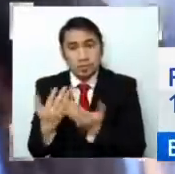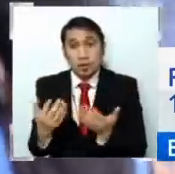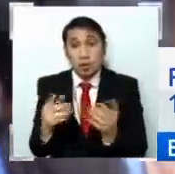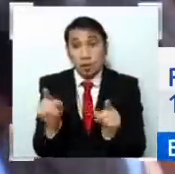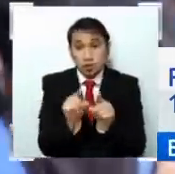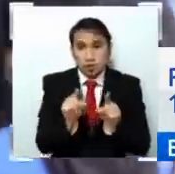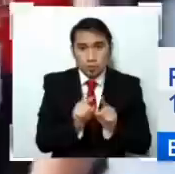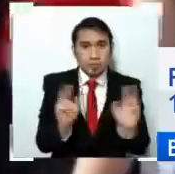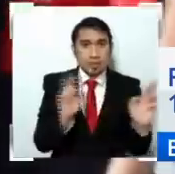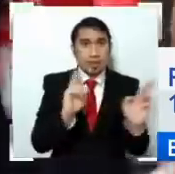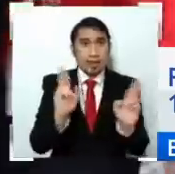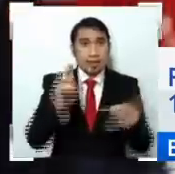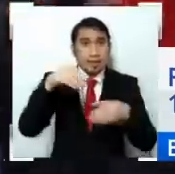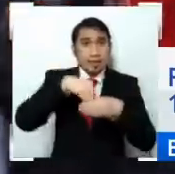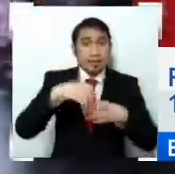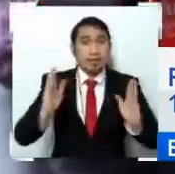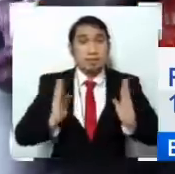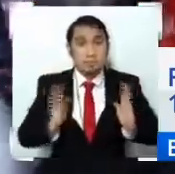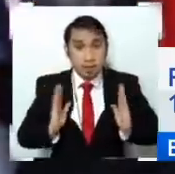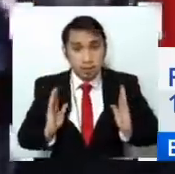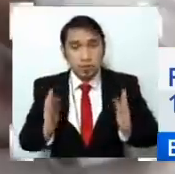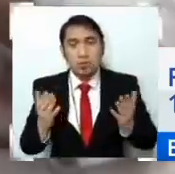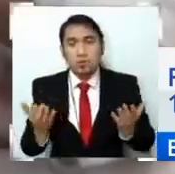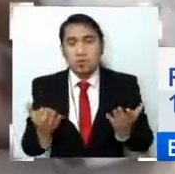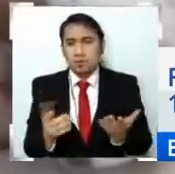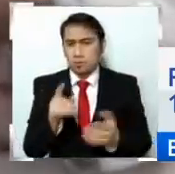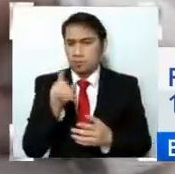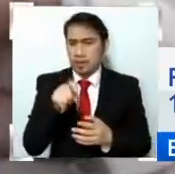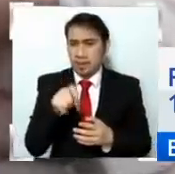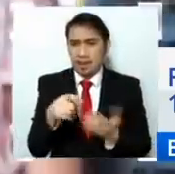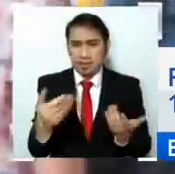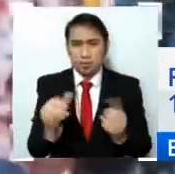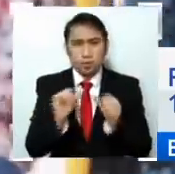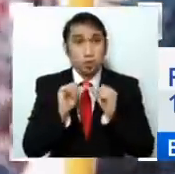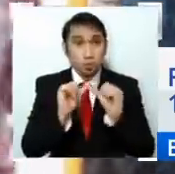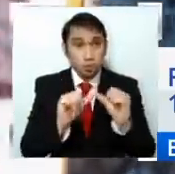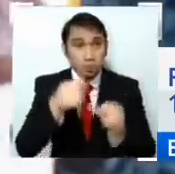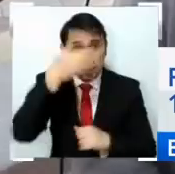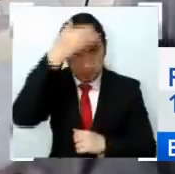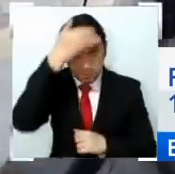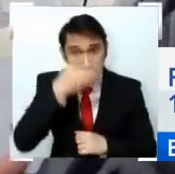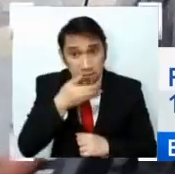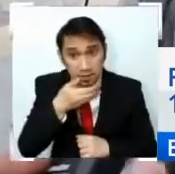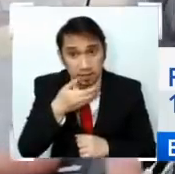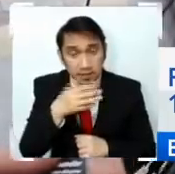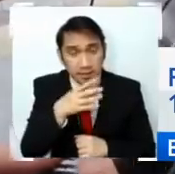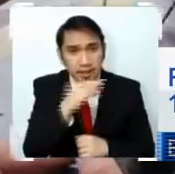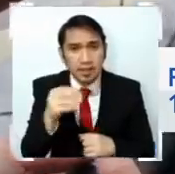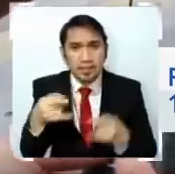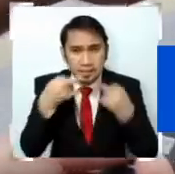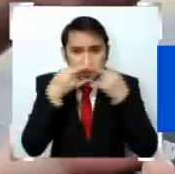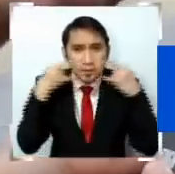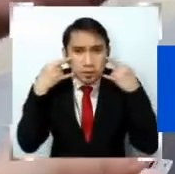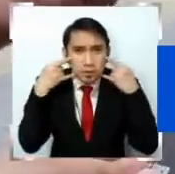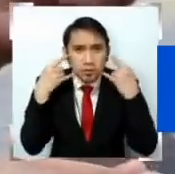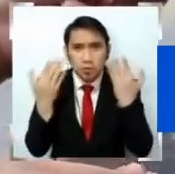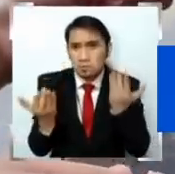Itutuloy natin yung pagsusot ng face shield natin at syempre yung face mask. It's a matter of time,